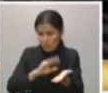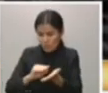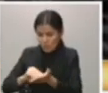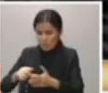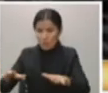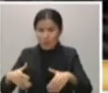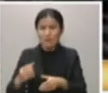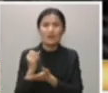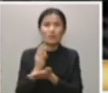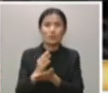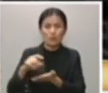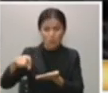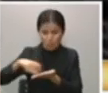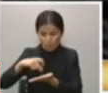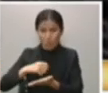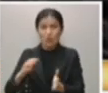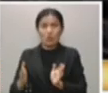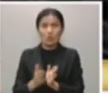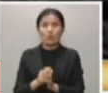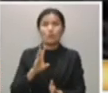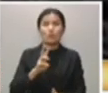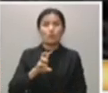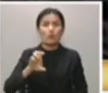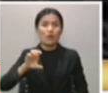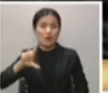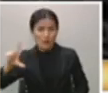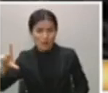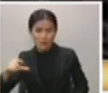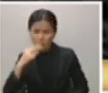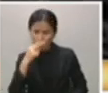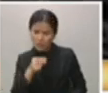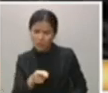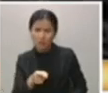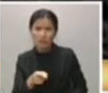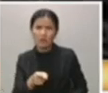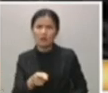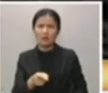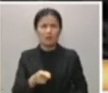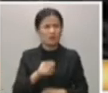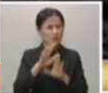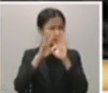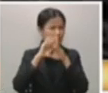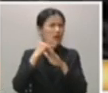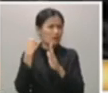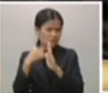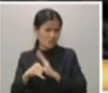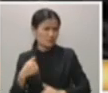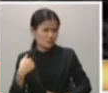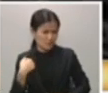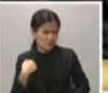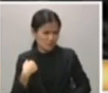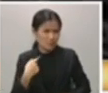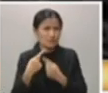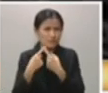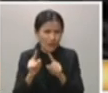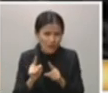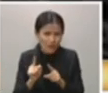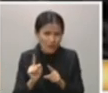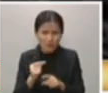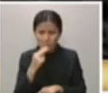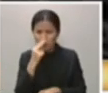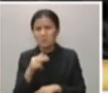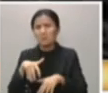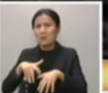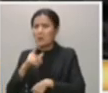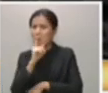ททั้งนี้กรณีนี้เป็นการกระทำที่เข้าข่ายความผิดตามกฎหมายแต่แม้ว่าจะถูกวิพากษ์วิ